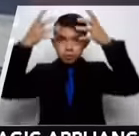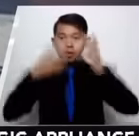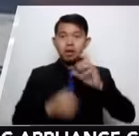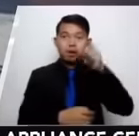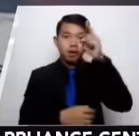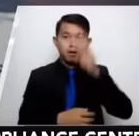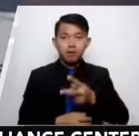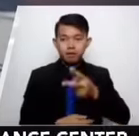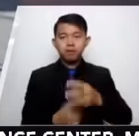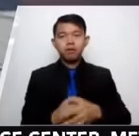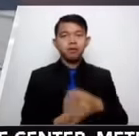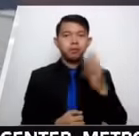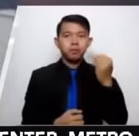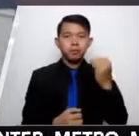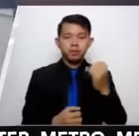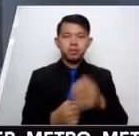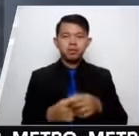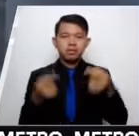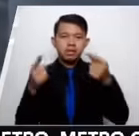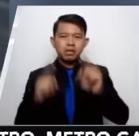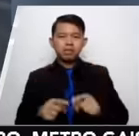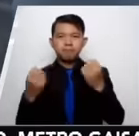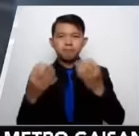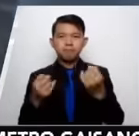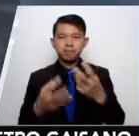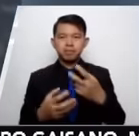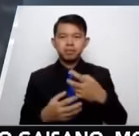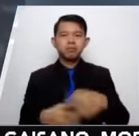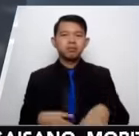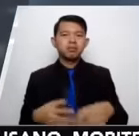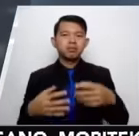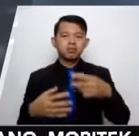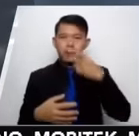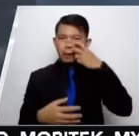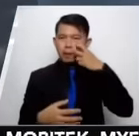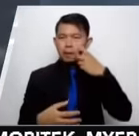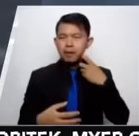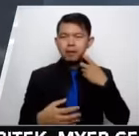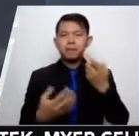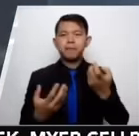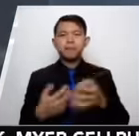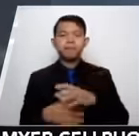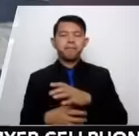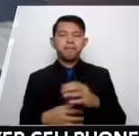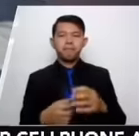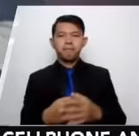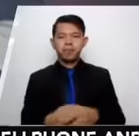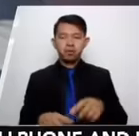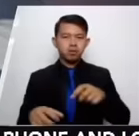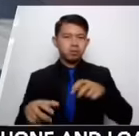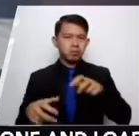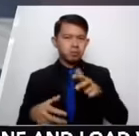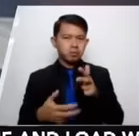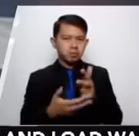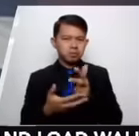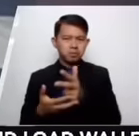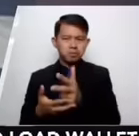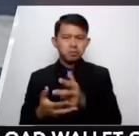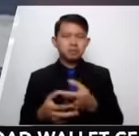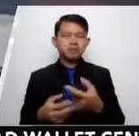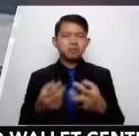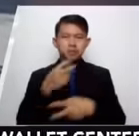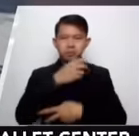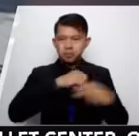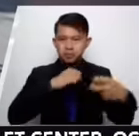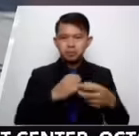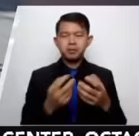nakaalarmang insidente ng krimen na sangkot ang mga rider at angkas na nakasuot ng full face helmet at bonnet. Maaari naman daw gumamit ng full face helmet